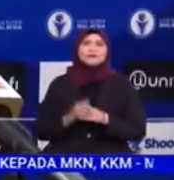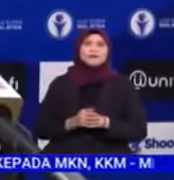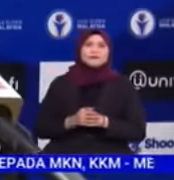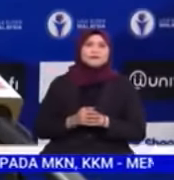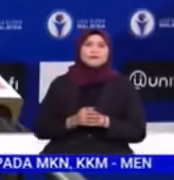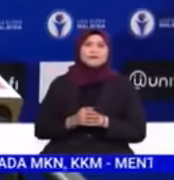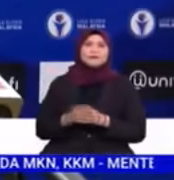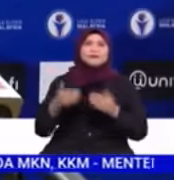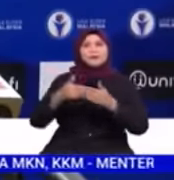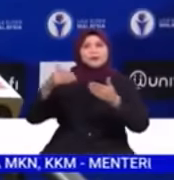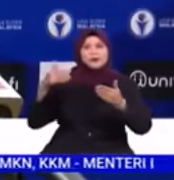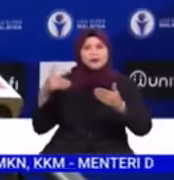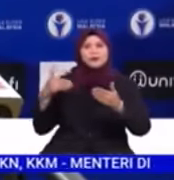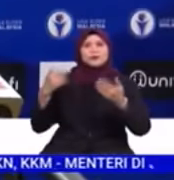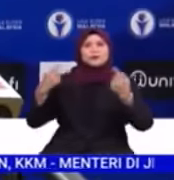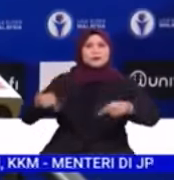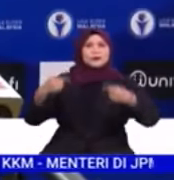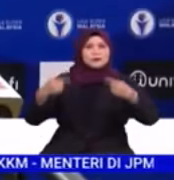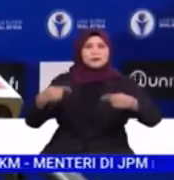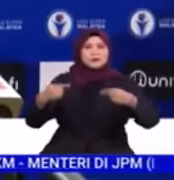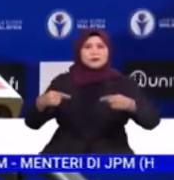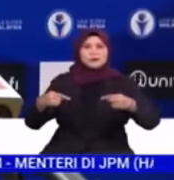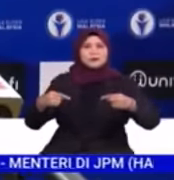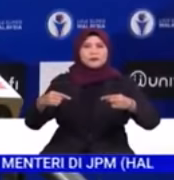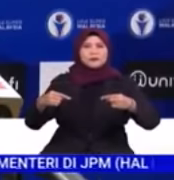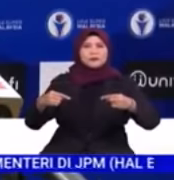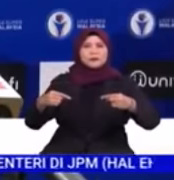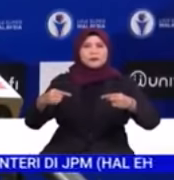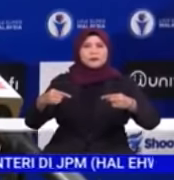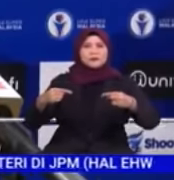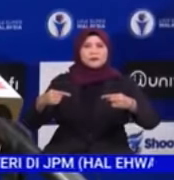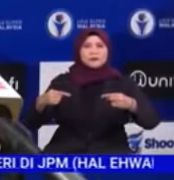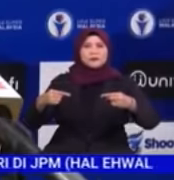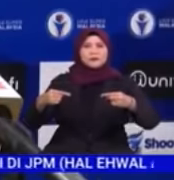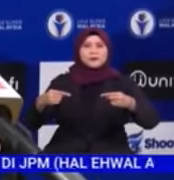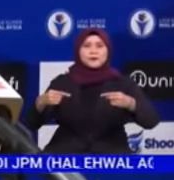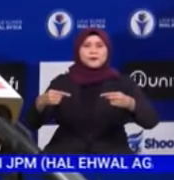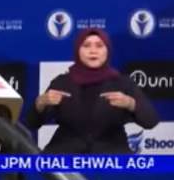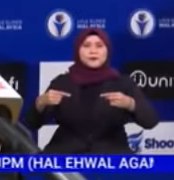ya sebelum game-game yang sebelum ibunda lebih kurang